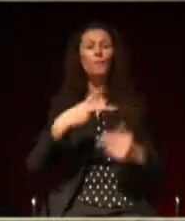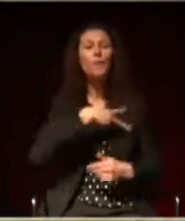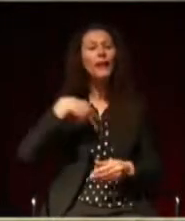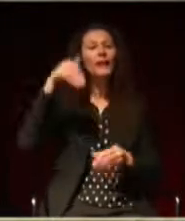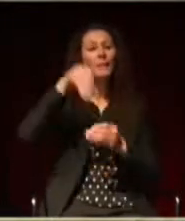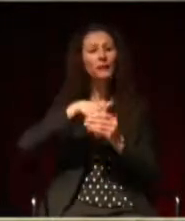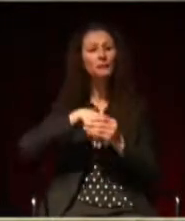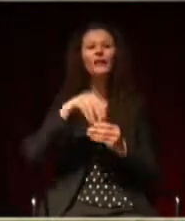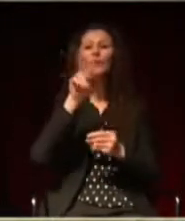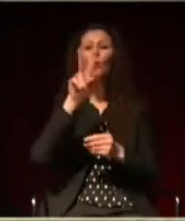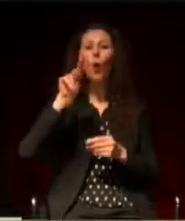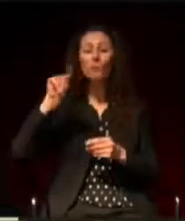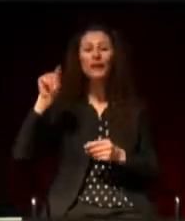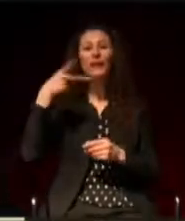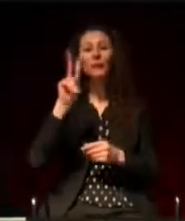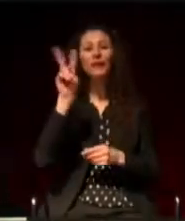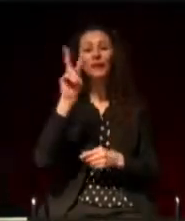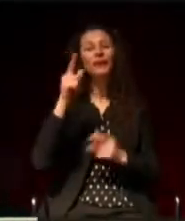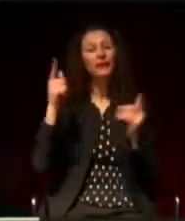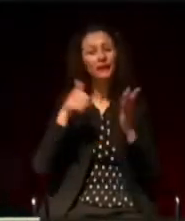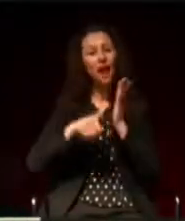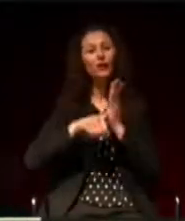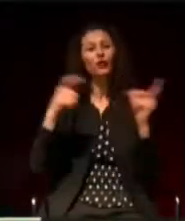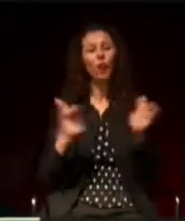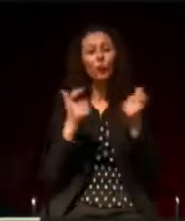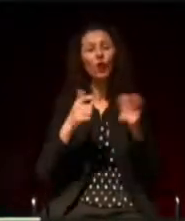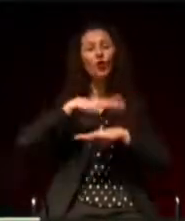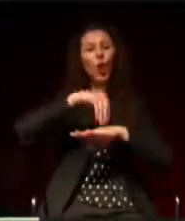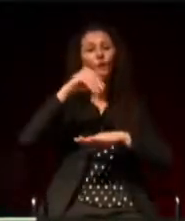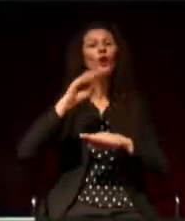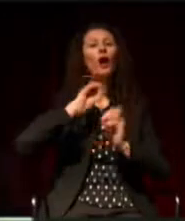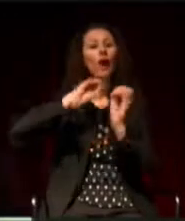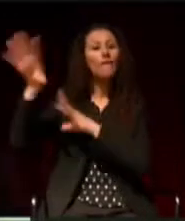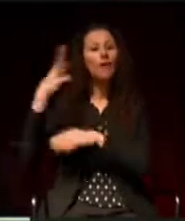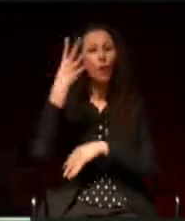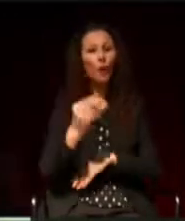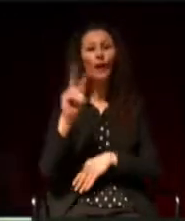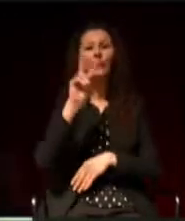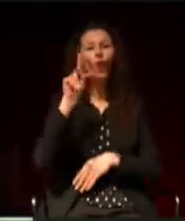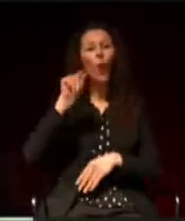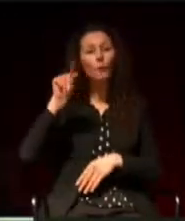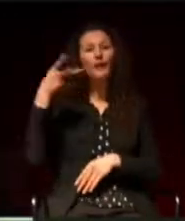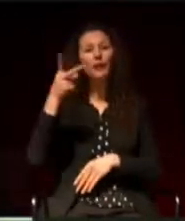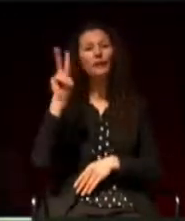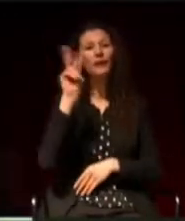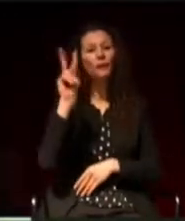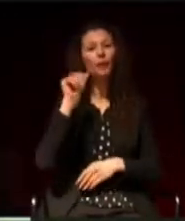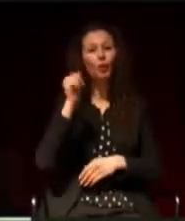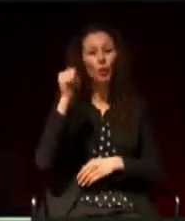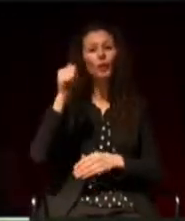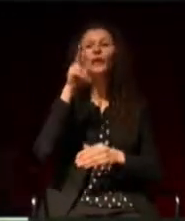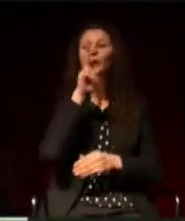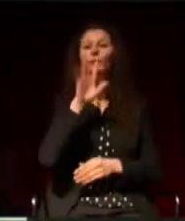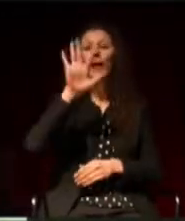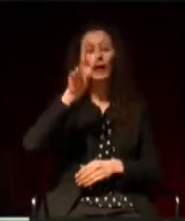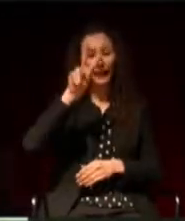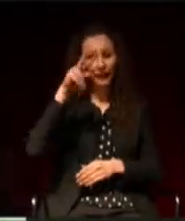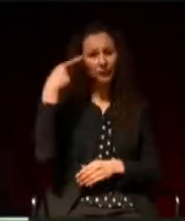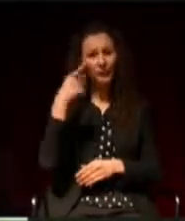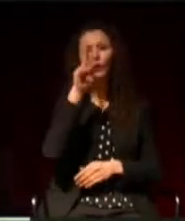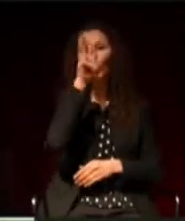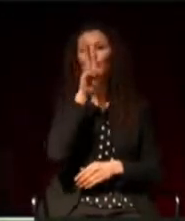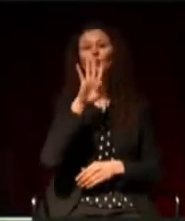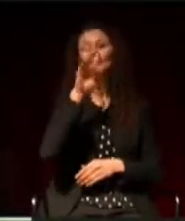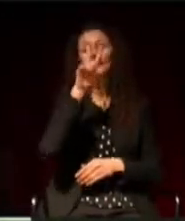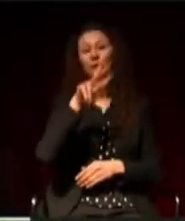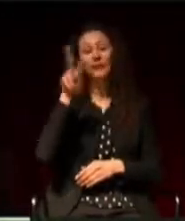Belediye Meclisimizin 20.11.2020 tarihli toplantısında komisyonlarımıza havale edilen 20.11.2020 gün ve